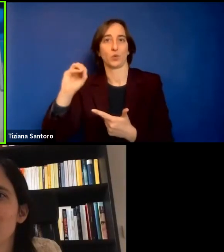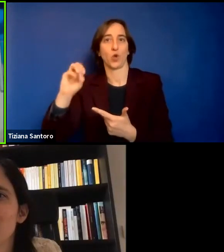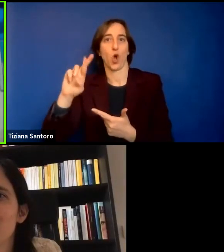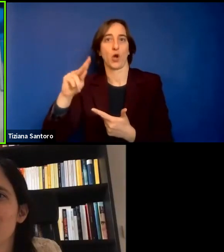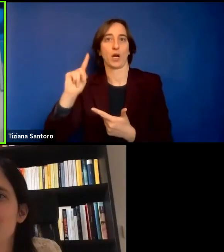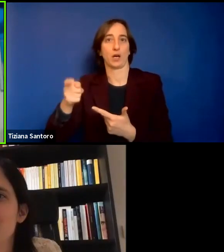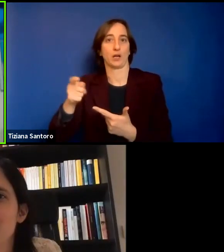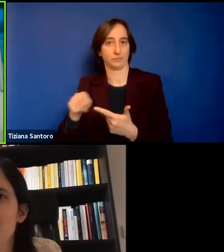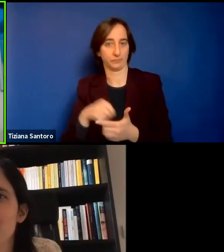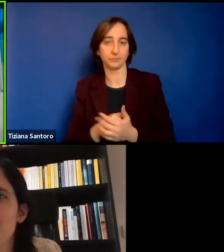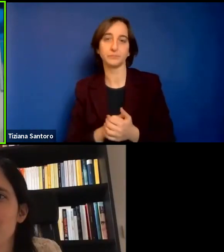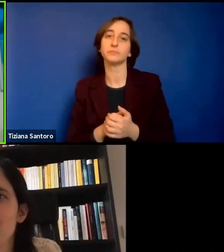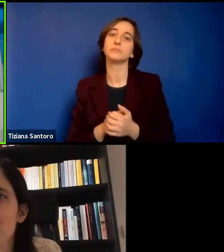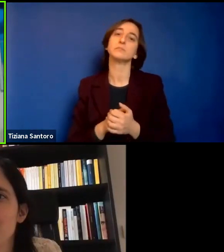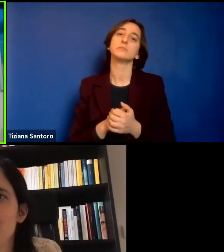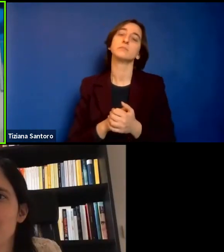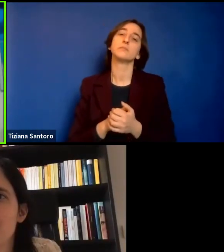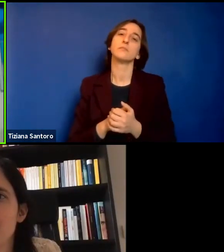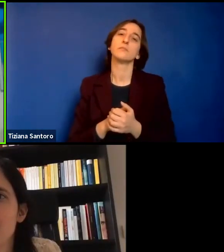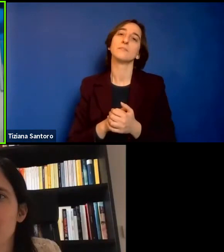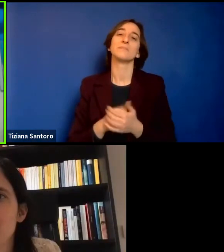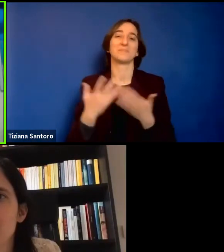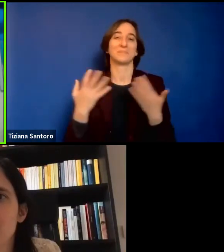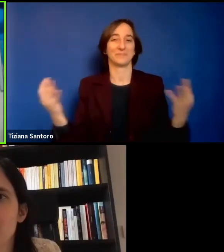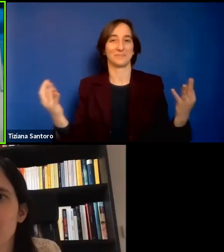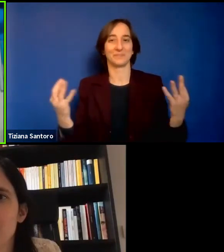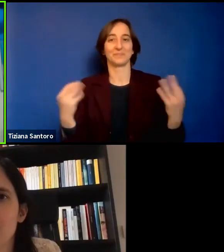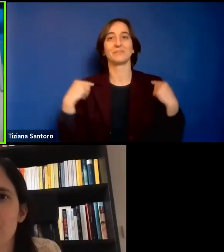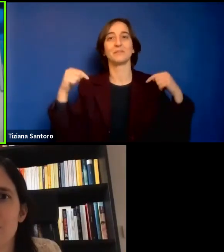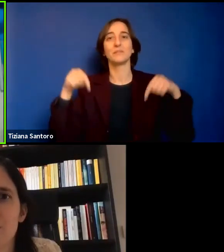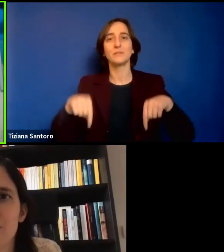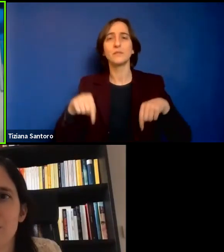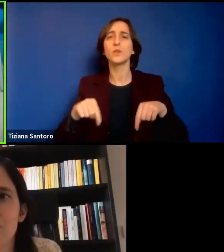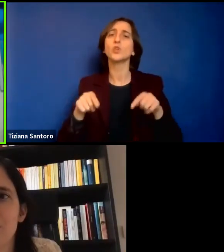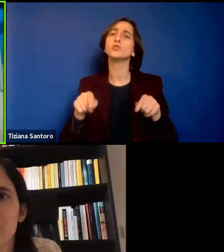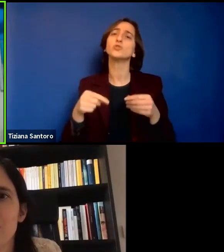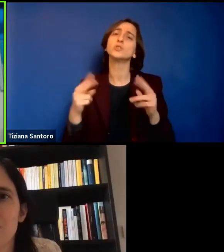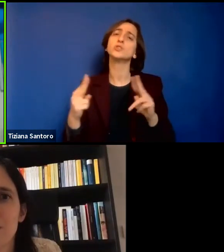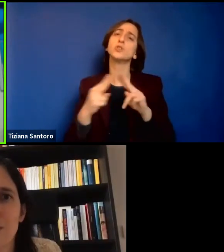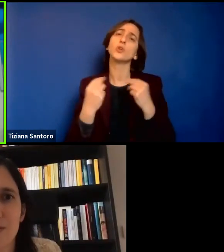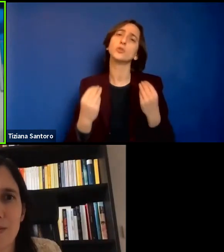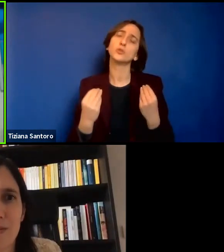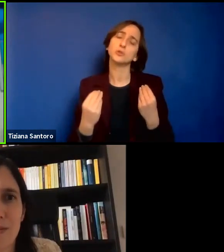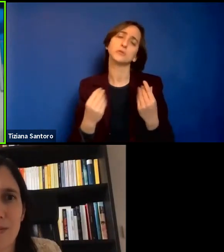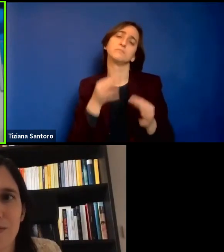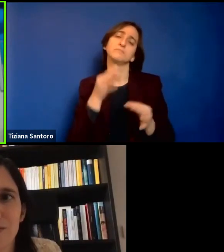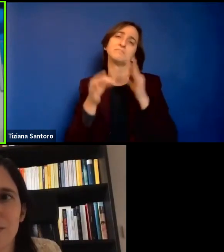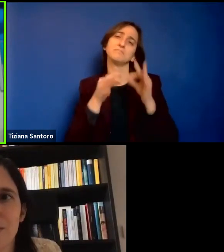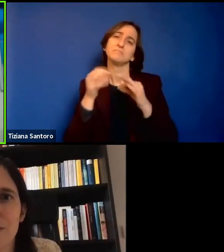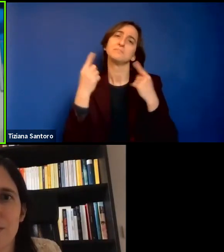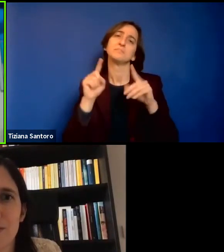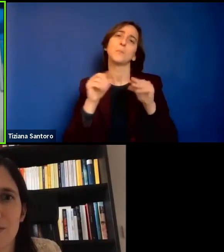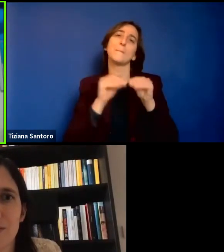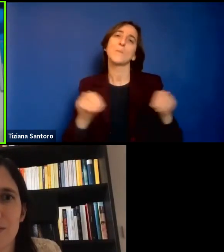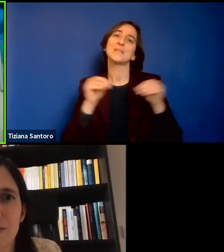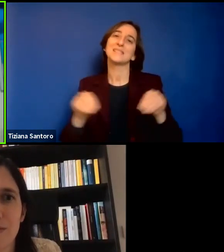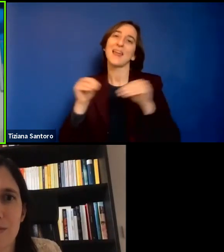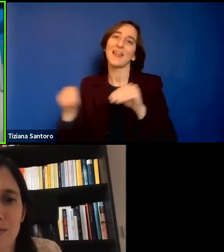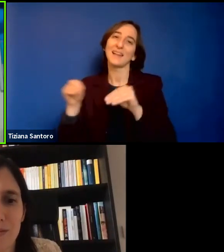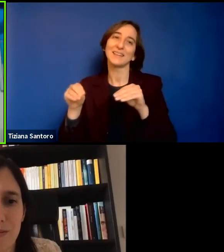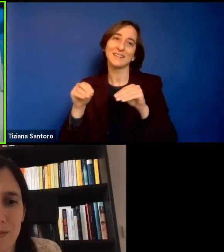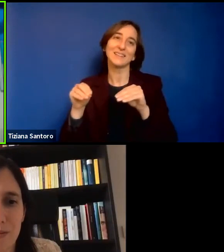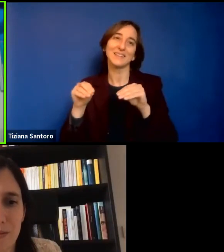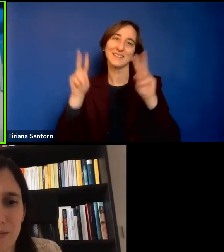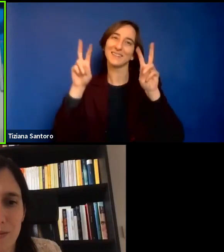Bene, oggi il nostro incontro parla di musei e opportunità da valorizzare per le persone sorde. È un